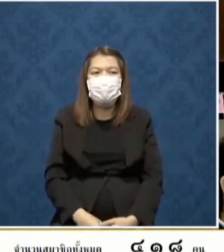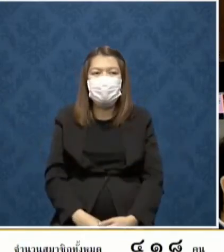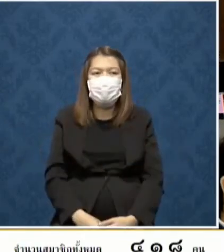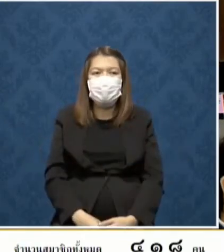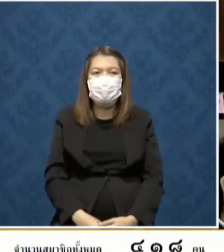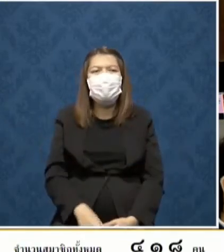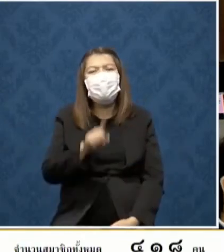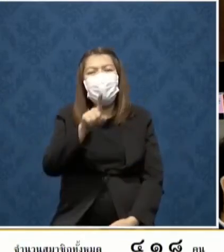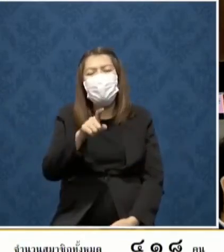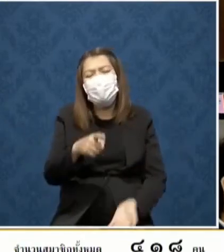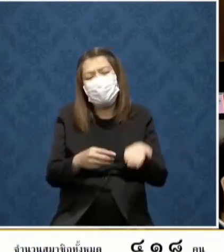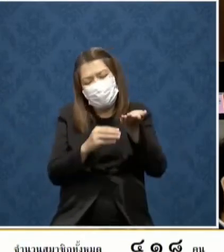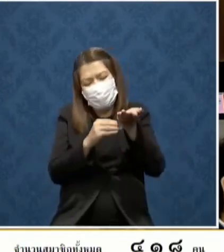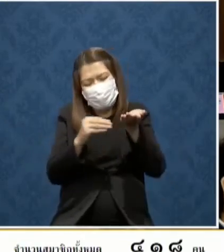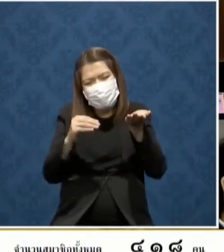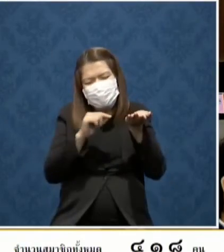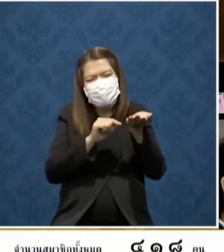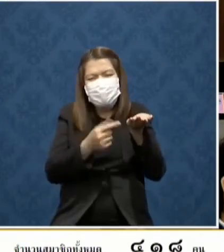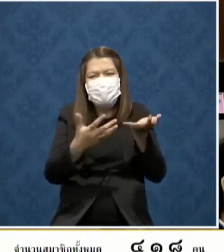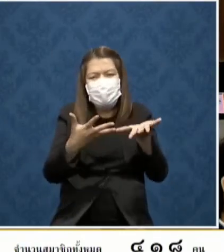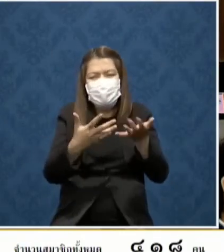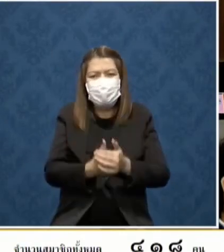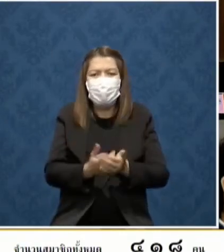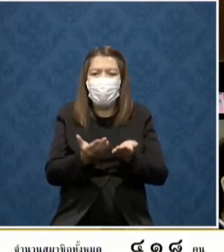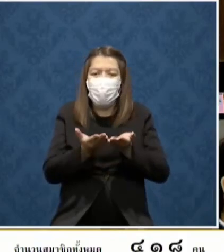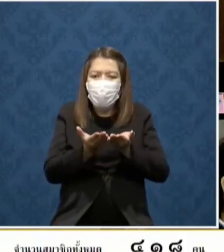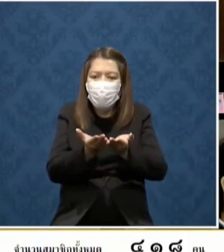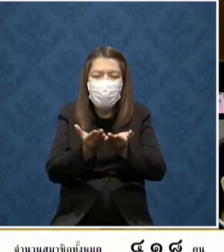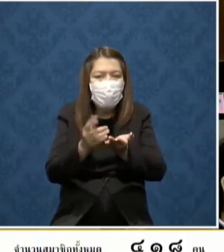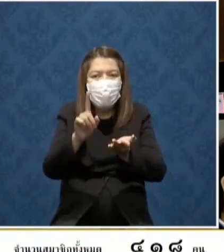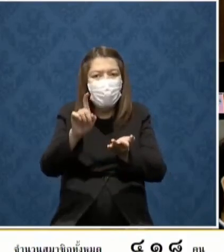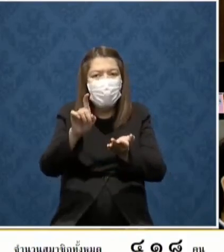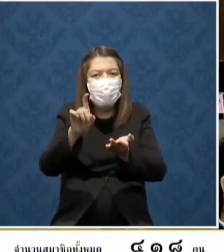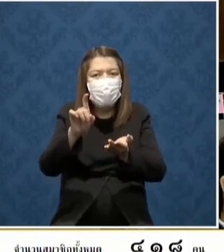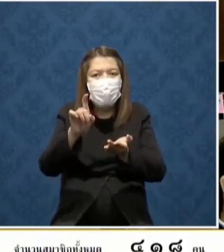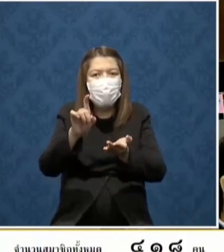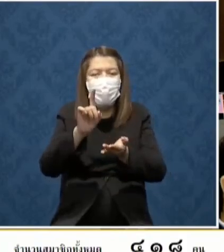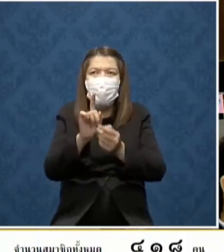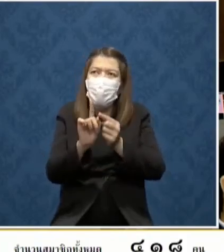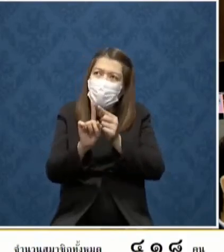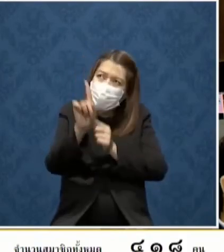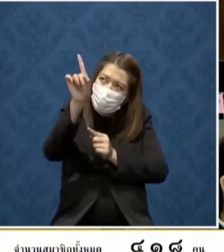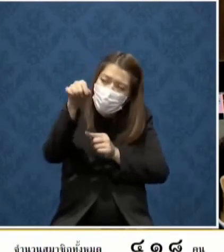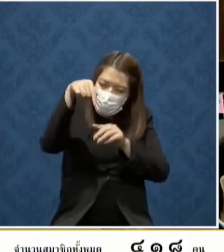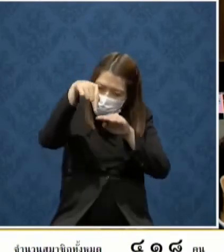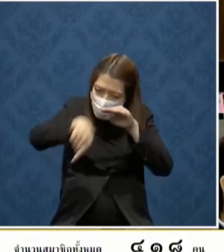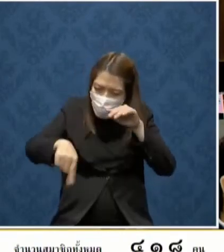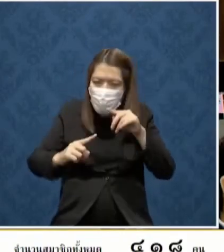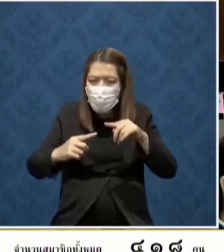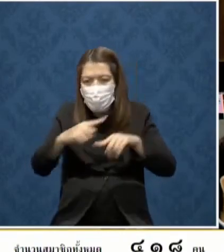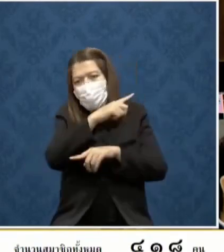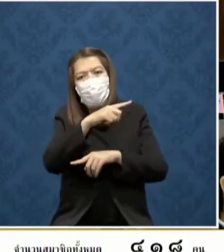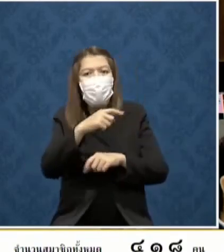...ถาไม่มขีบกนโครง ที่ ναทำใหเหือเปงลษาสมทรแล้ท่านจะหิ่ขบป Fields ใหเป็ย ยำที่สุไดยัไ